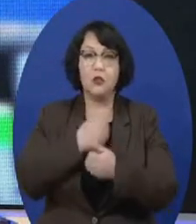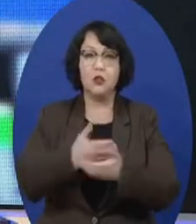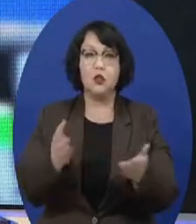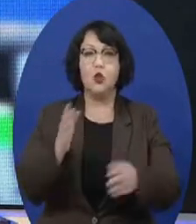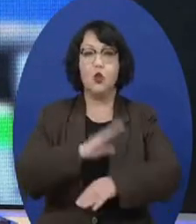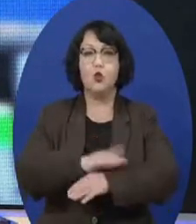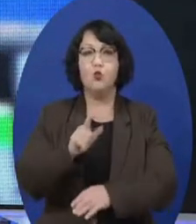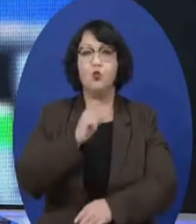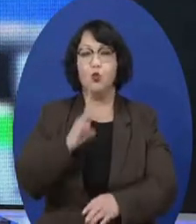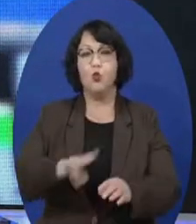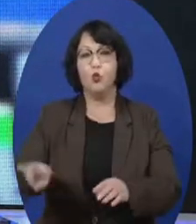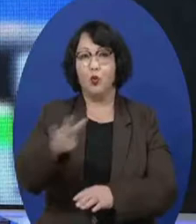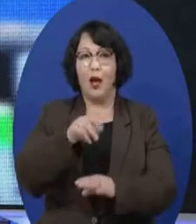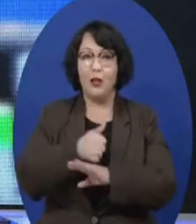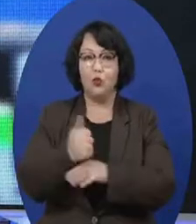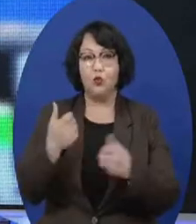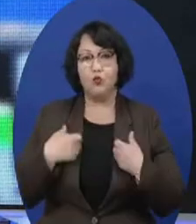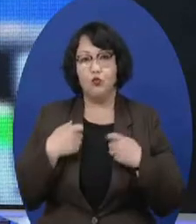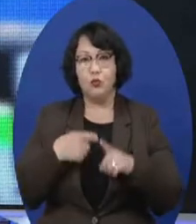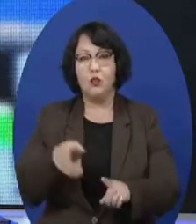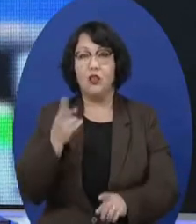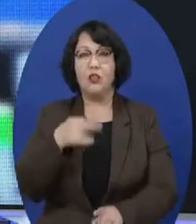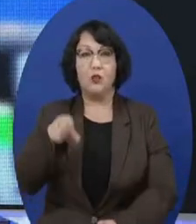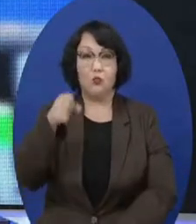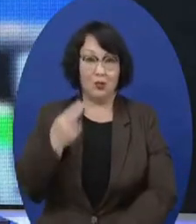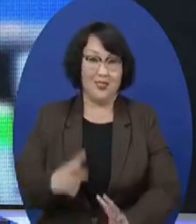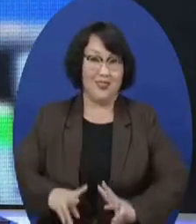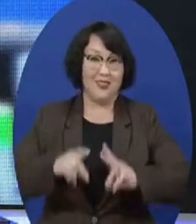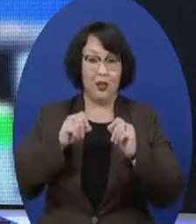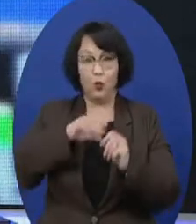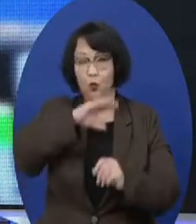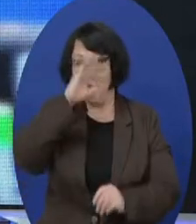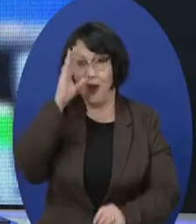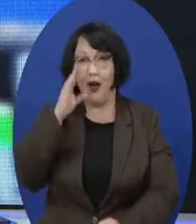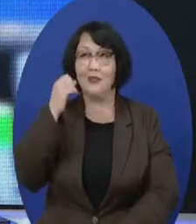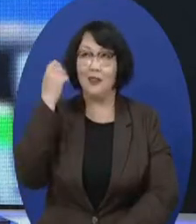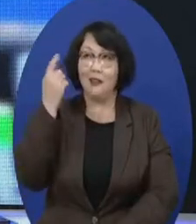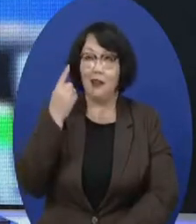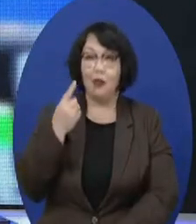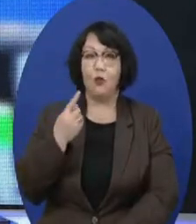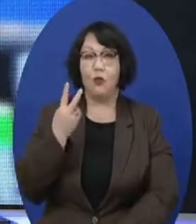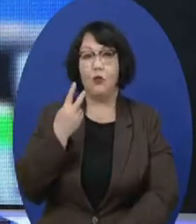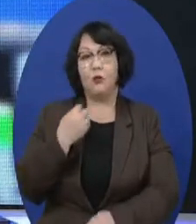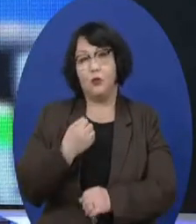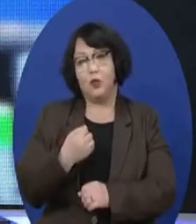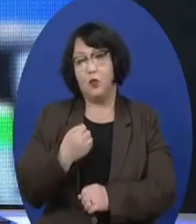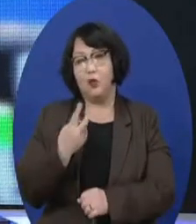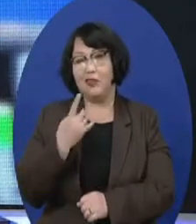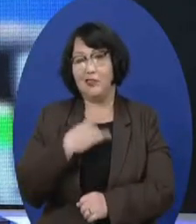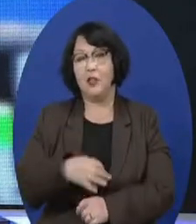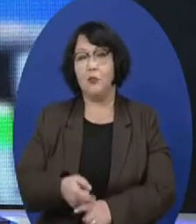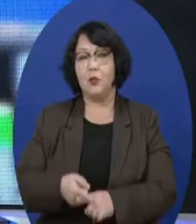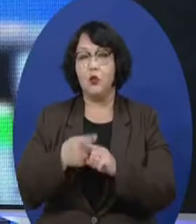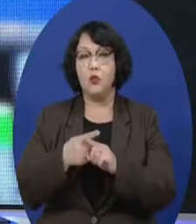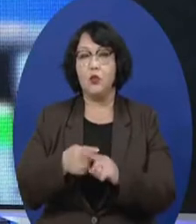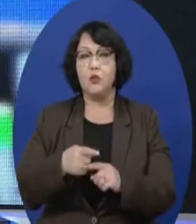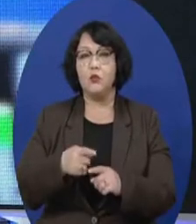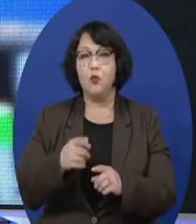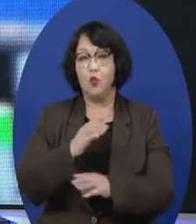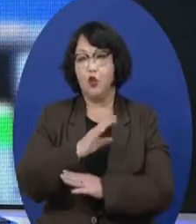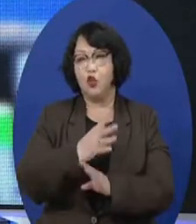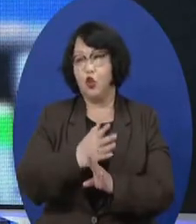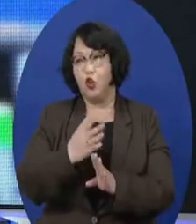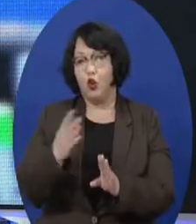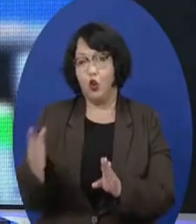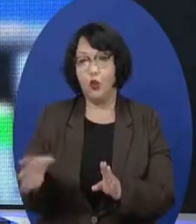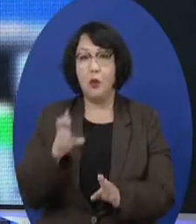ч зүүн бүсийн аялал жуулчлалын бүсийн дэд бүтцийг сайжруулах, дулаан цахилгааны их үүсвэрийг нэмэгдүүлэх ажилтай газар дээр нь танилцлаа. Өнөөдөр үдээс хойш бэрх